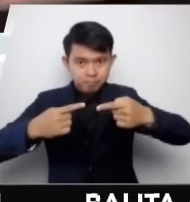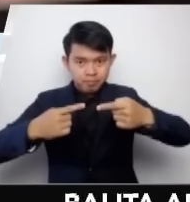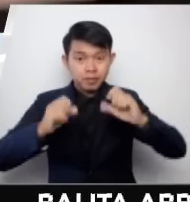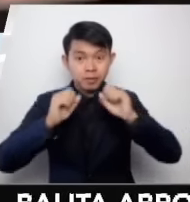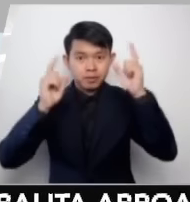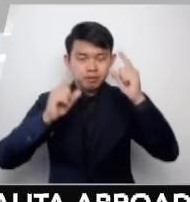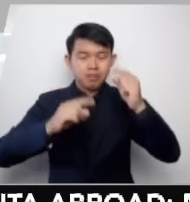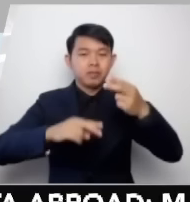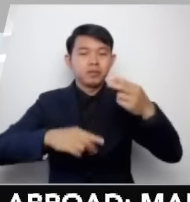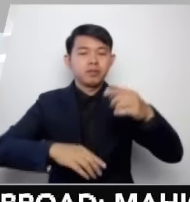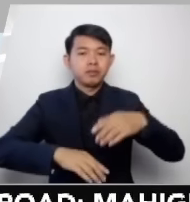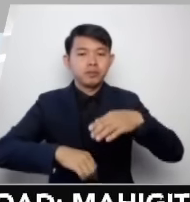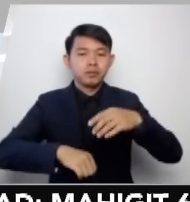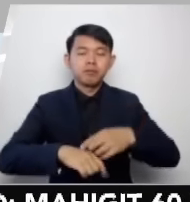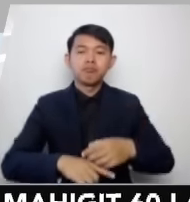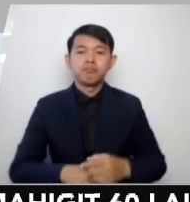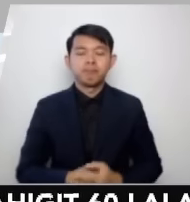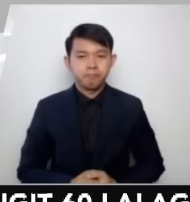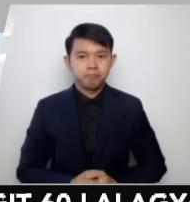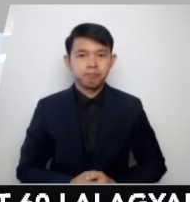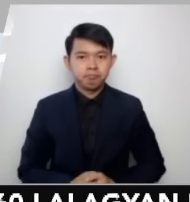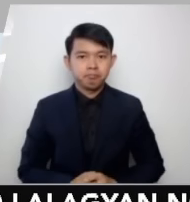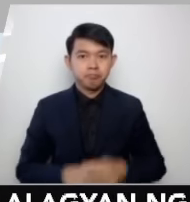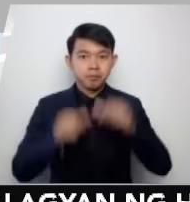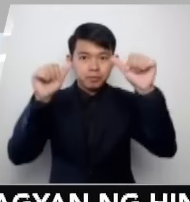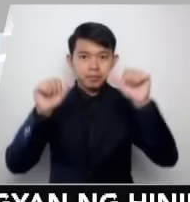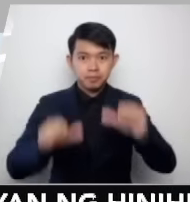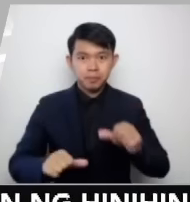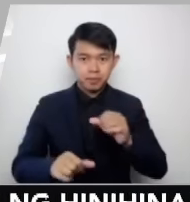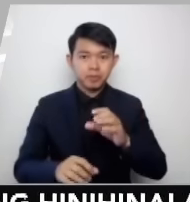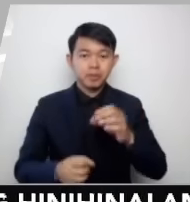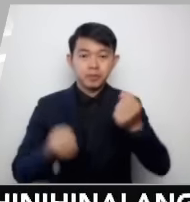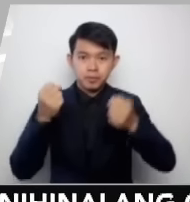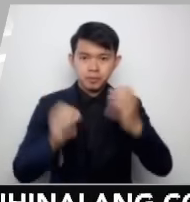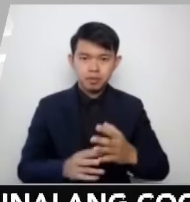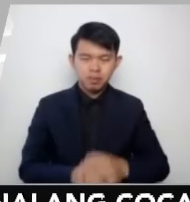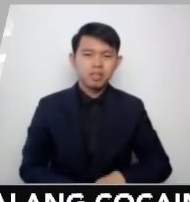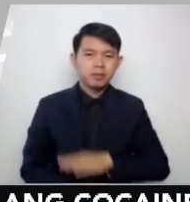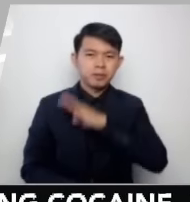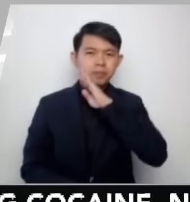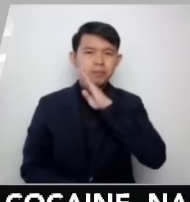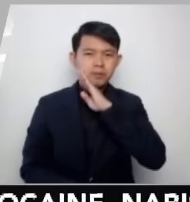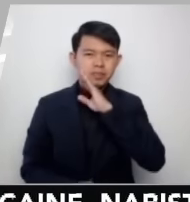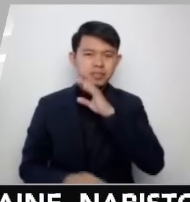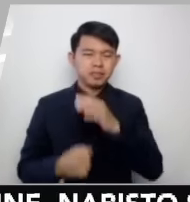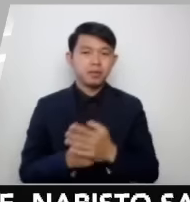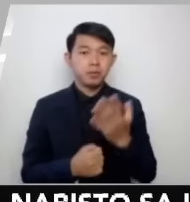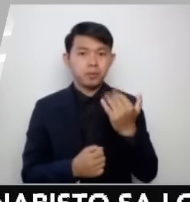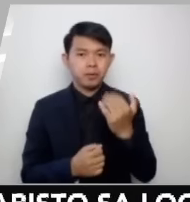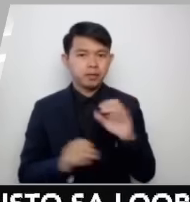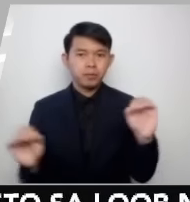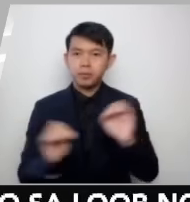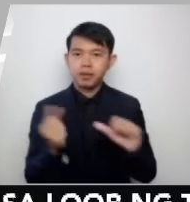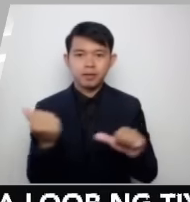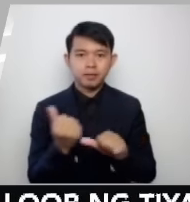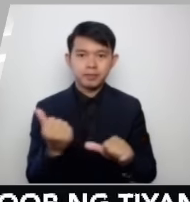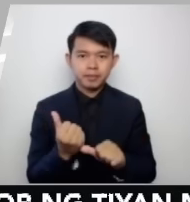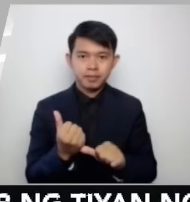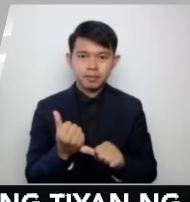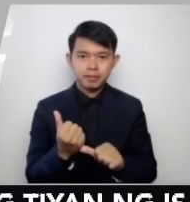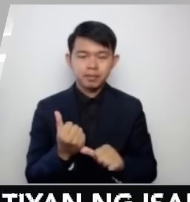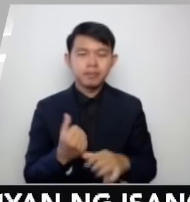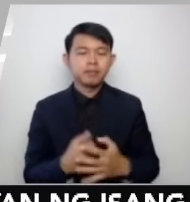sasakyan. Sa kanyang post, nagpahayag ng pagkadismaya ang motorista dahil walaan niyang nag-asikaso sa kanya. Humingi ng dispensa